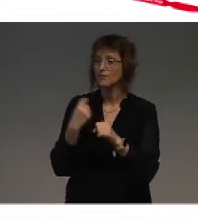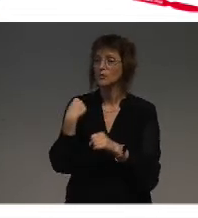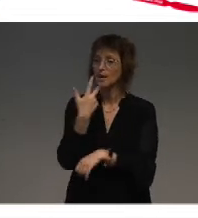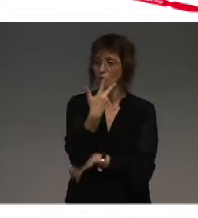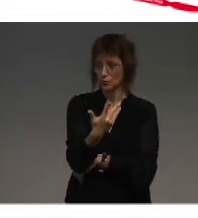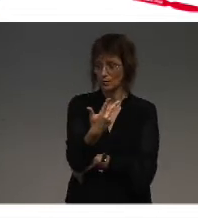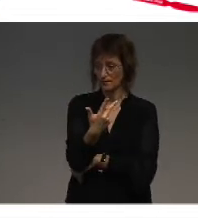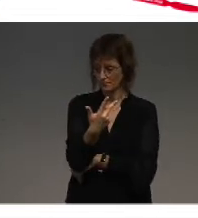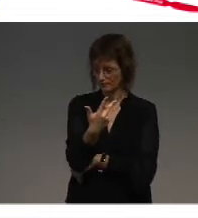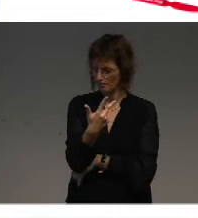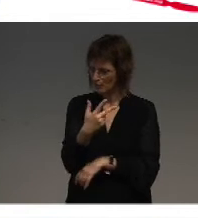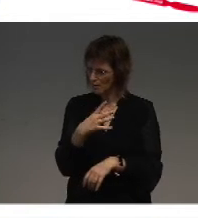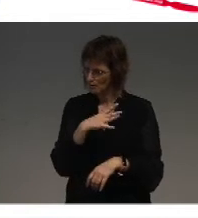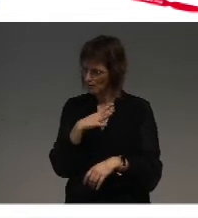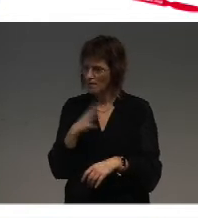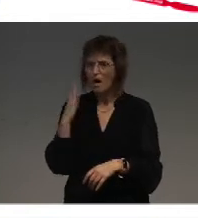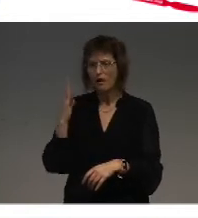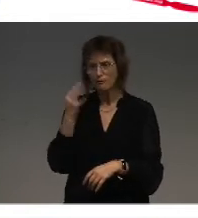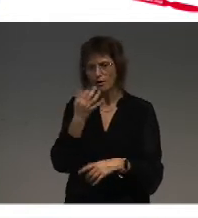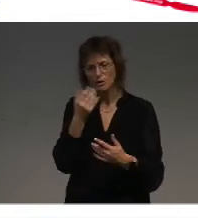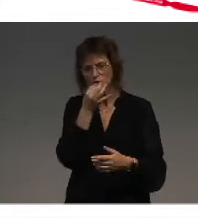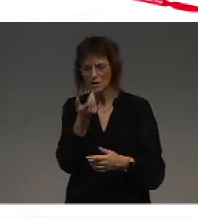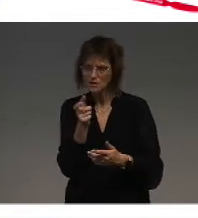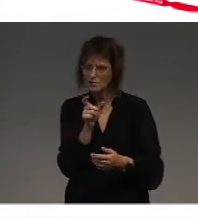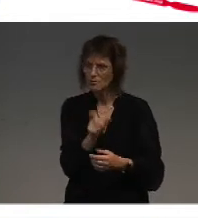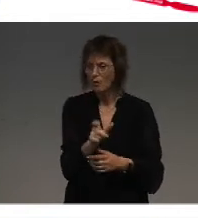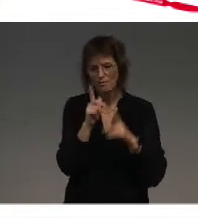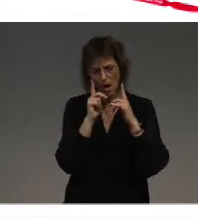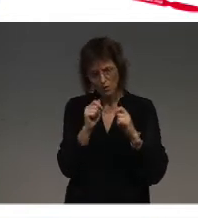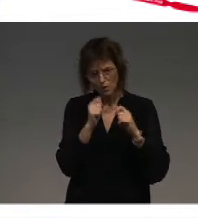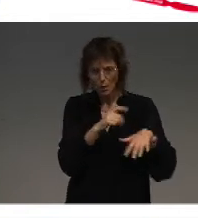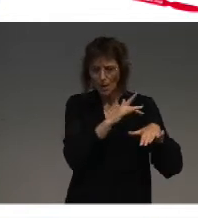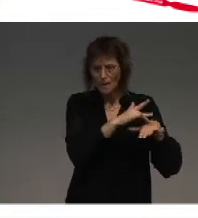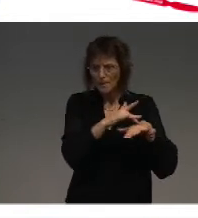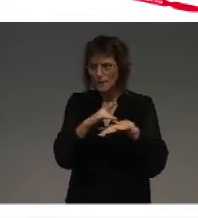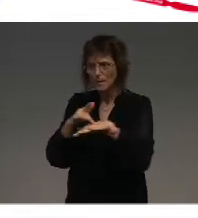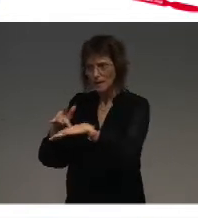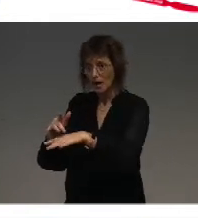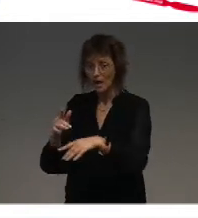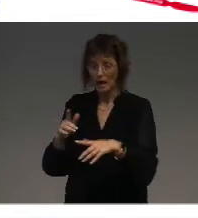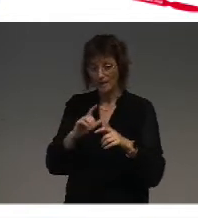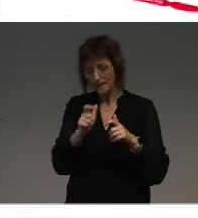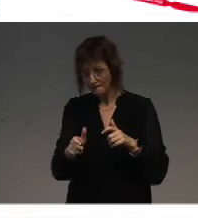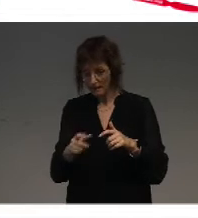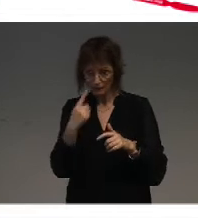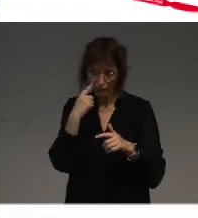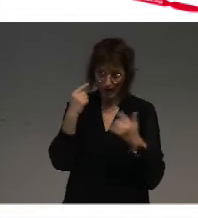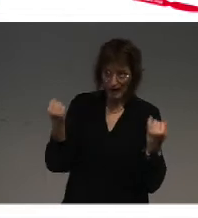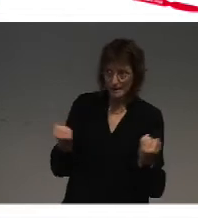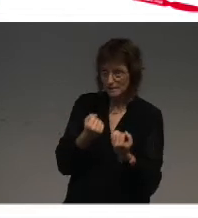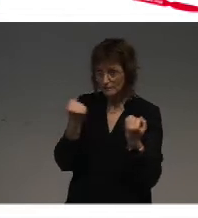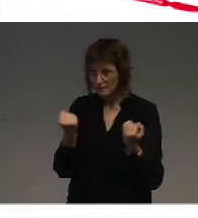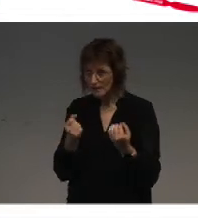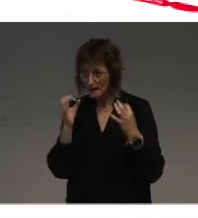la prise en compte justement de la polyexposition et surtout à identifier des filières, des activités